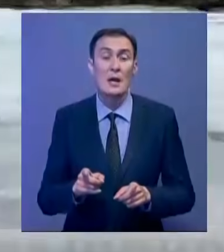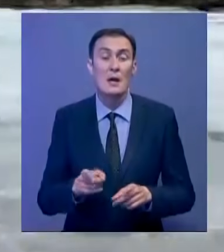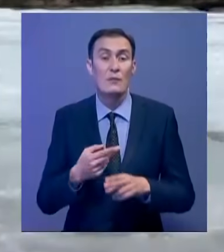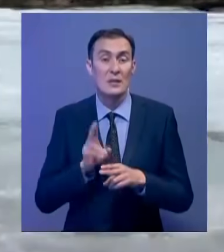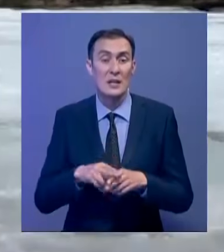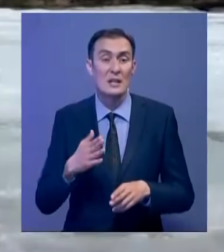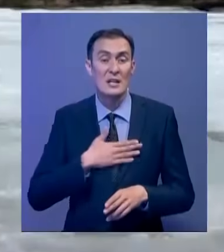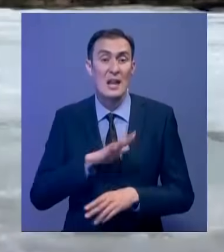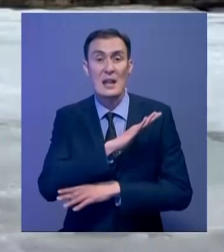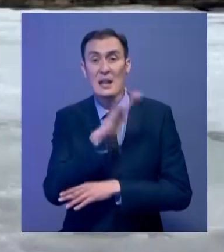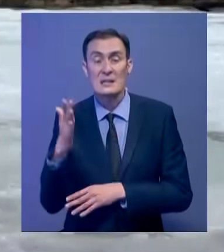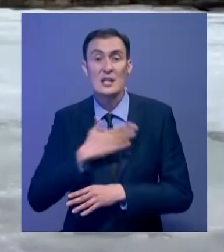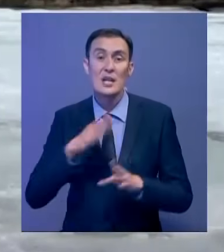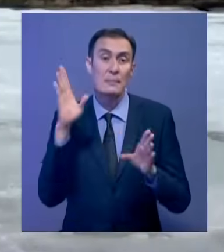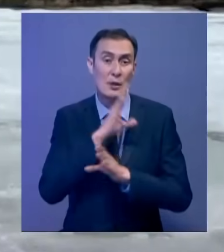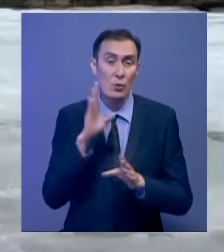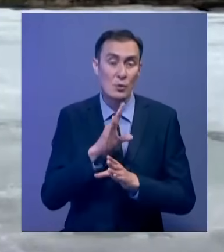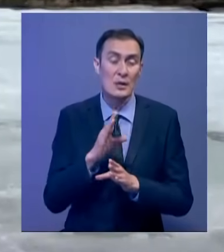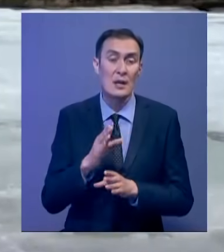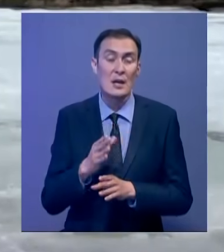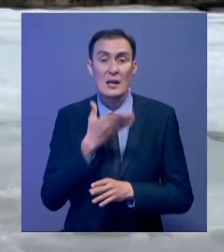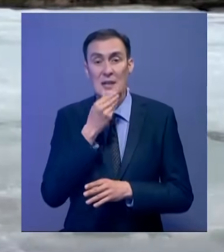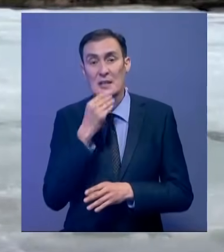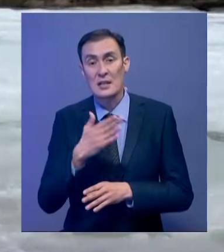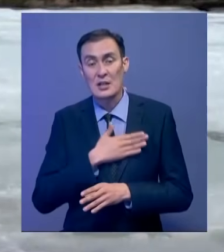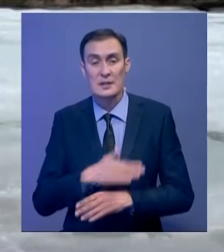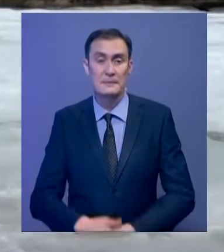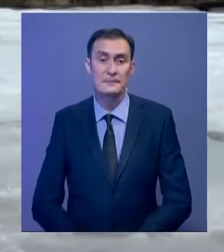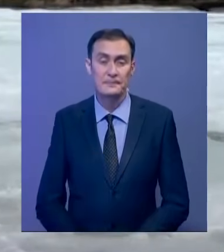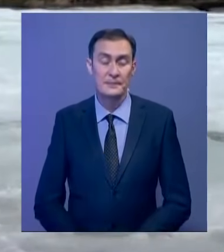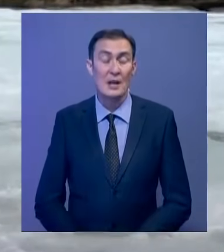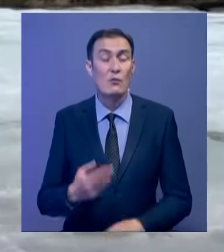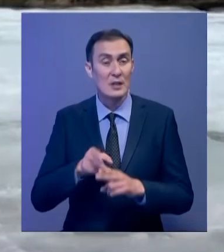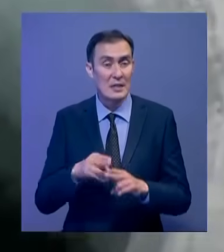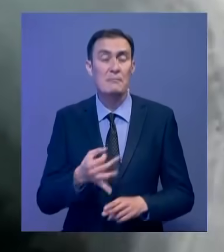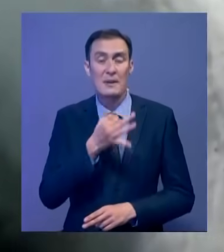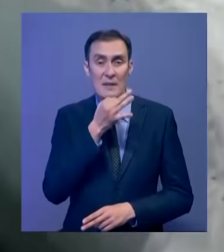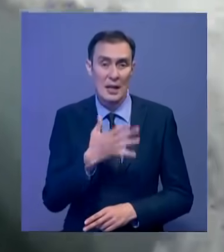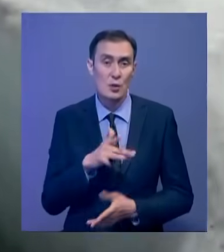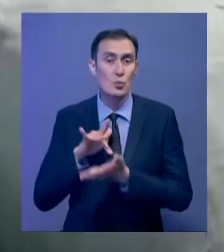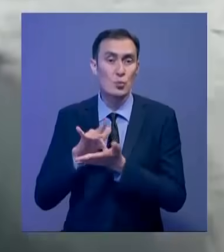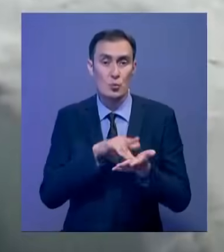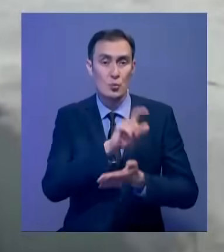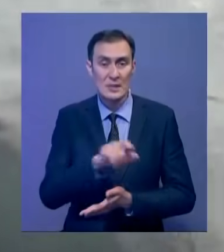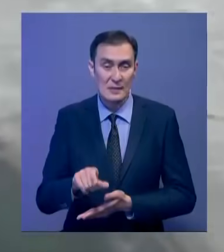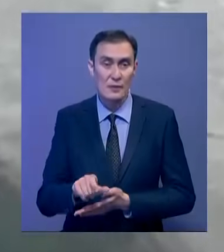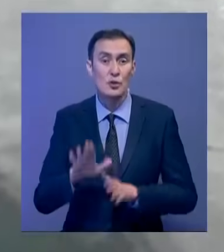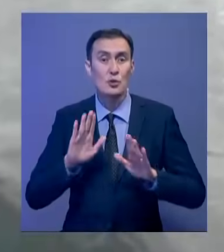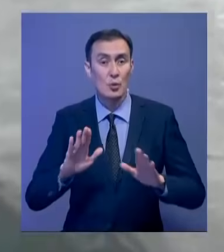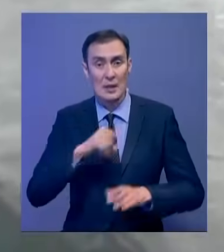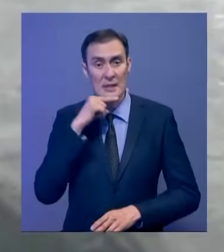Девственность нашего леса, нашей природы, нетронутость нашей природы. Вот этим и привлекает туристов не только